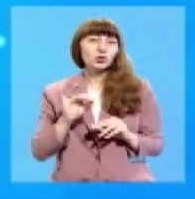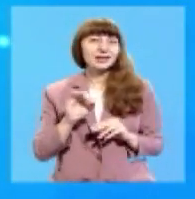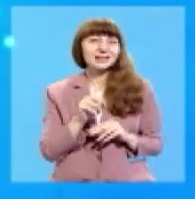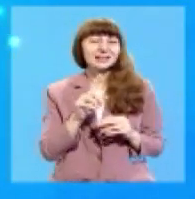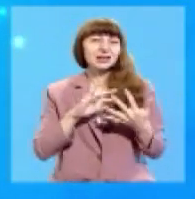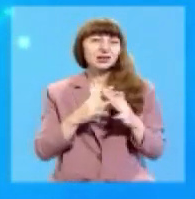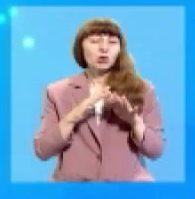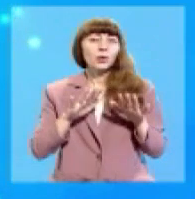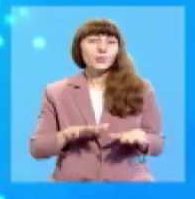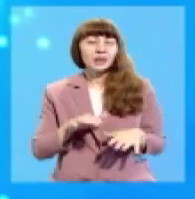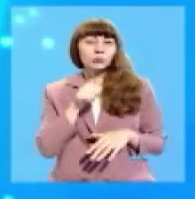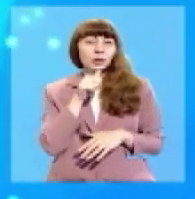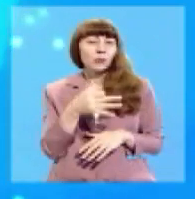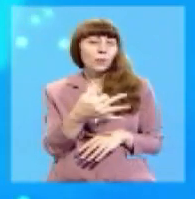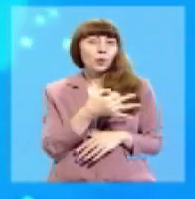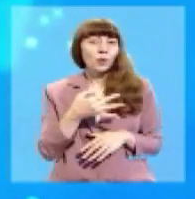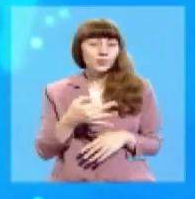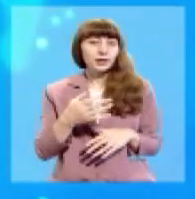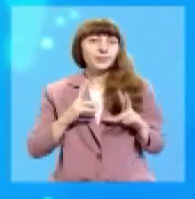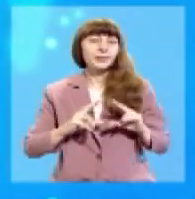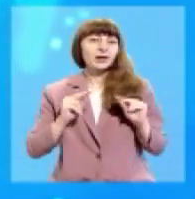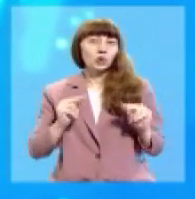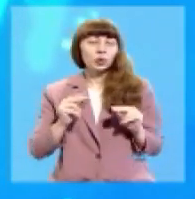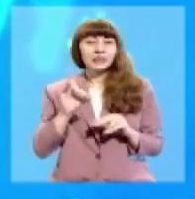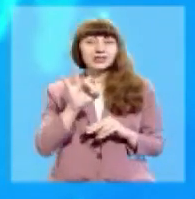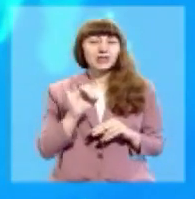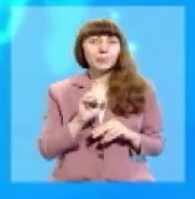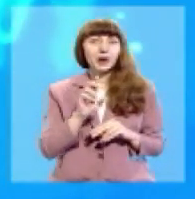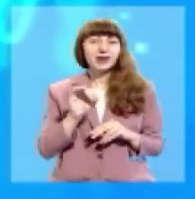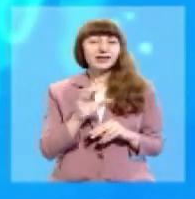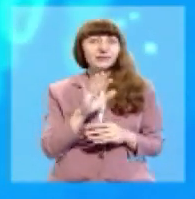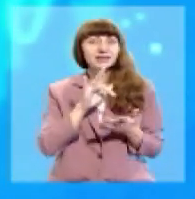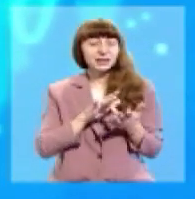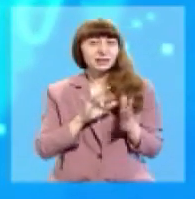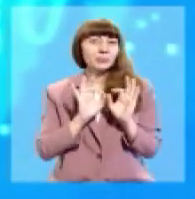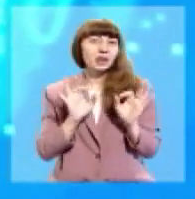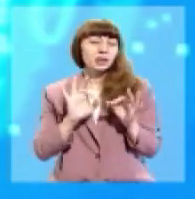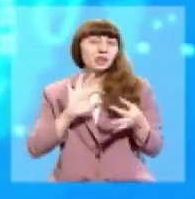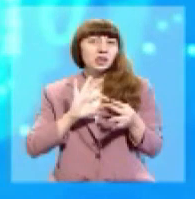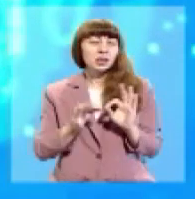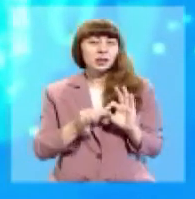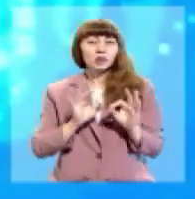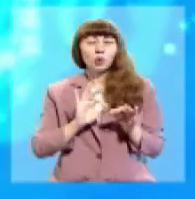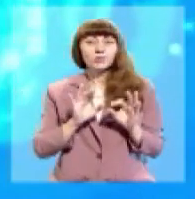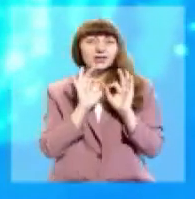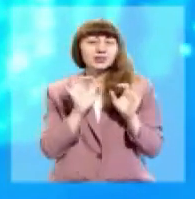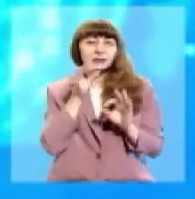Қостанайда семинар өтті. Назарбаев зияткерлік білім ошағының педагогтары тың тәсілдерді қолдана отырып, сабақ өткізу және әдістемелік